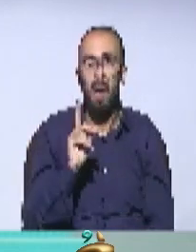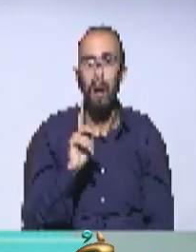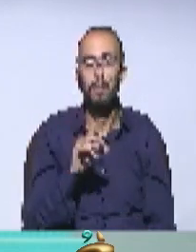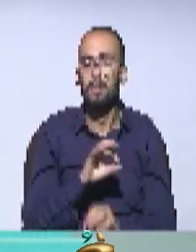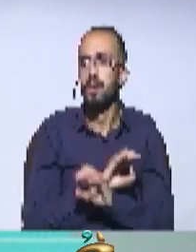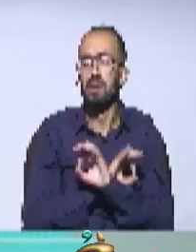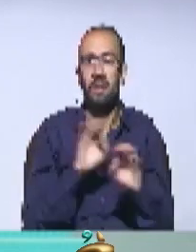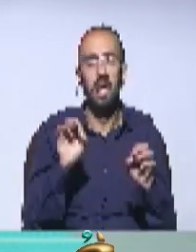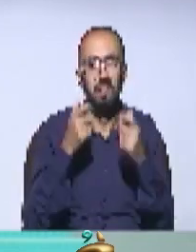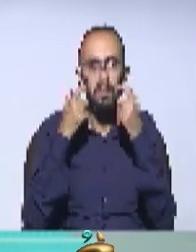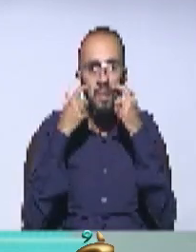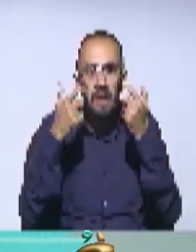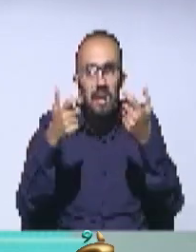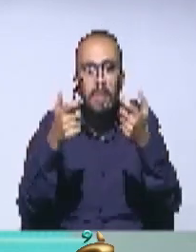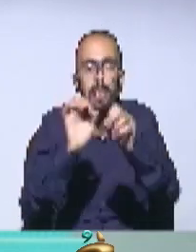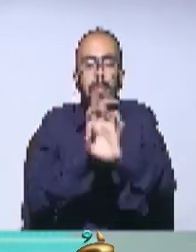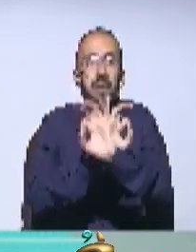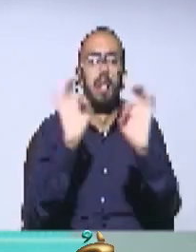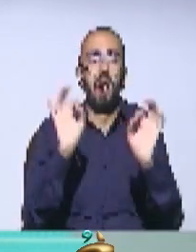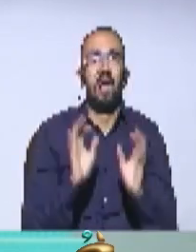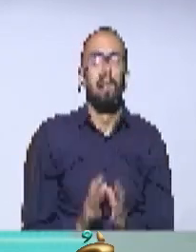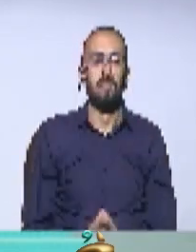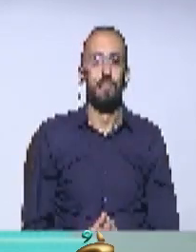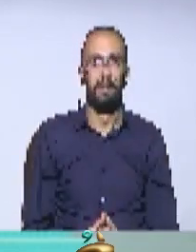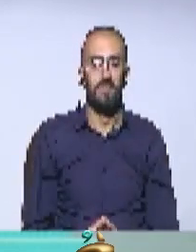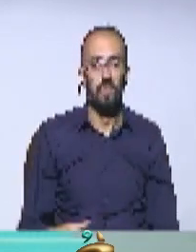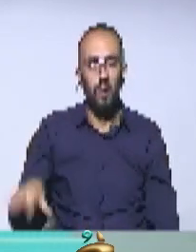فئه في الشعب منسيه، بل وان كلنا